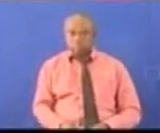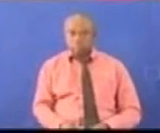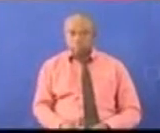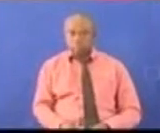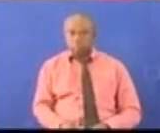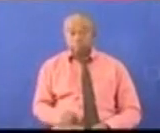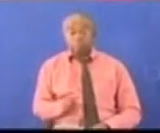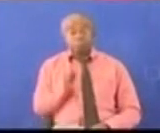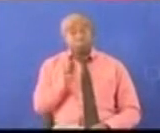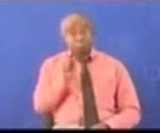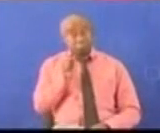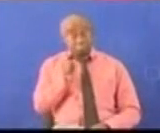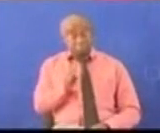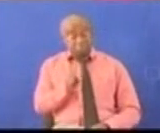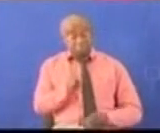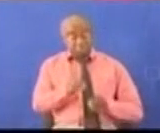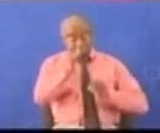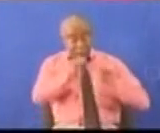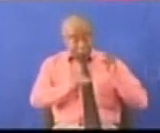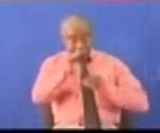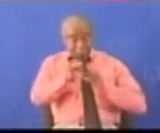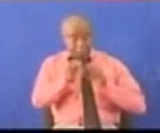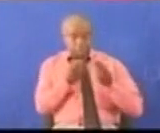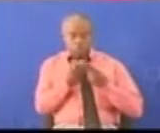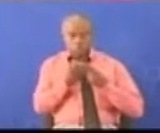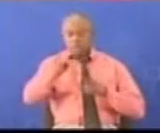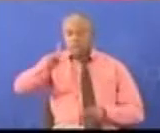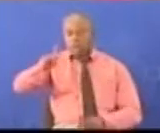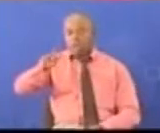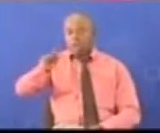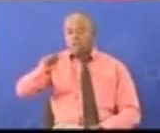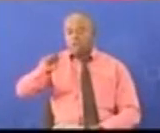Dr. Kashirila. Mliangalie.